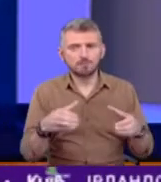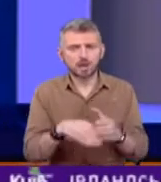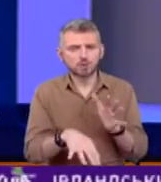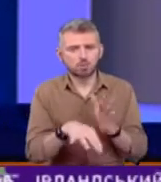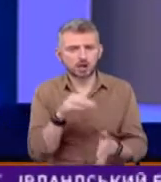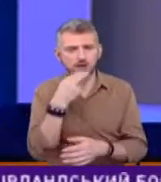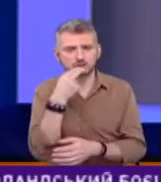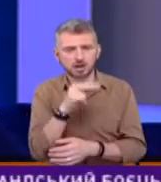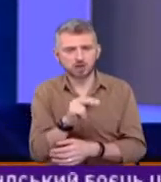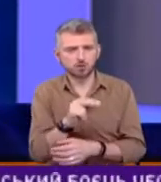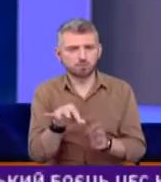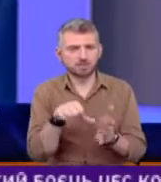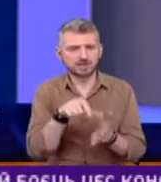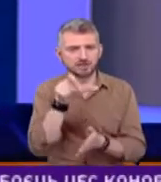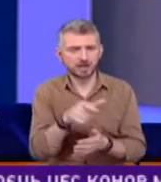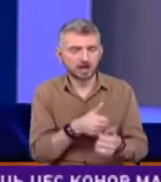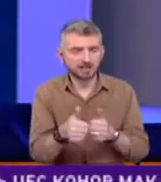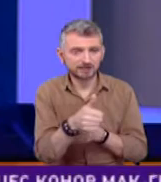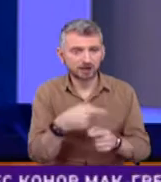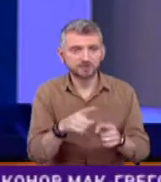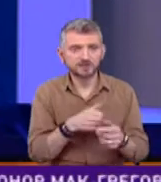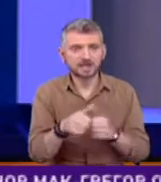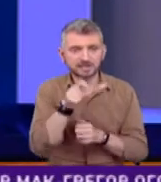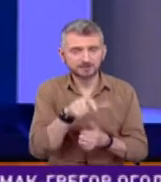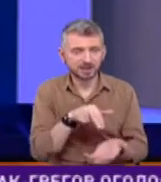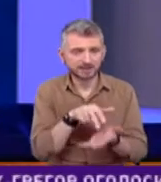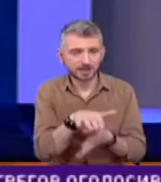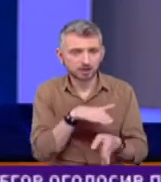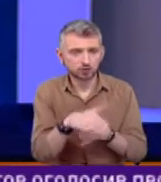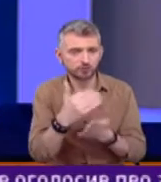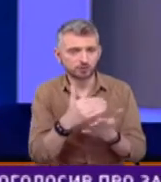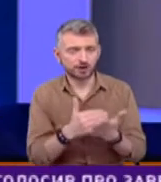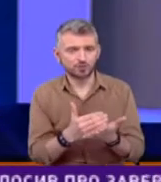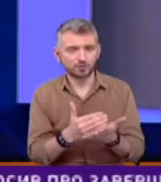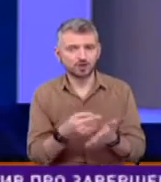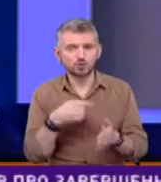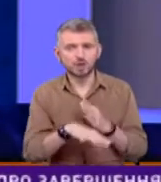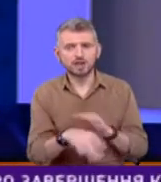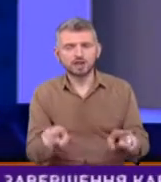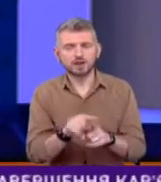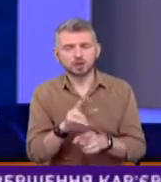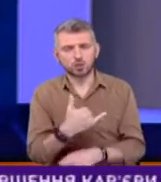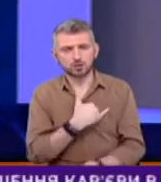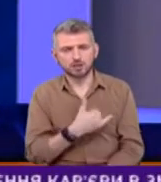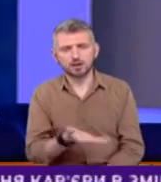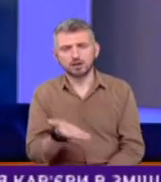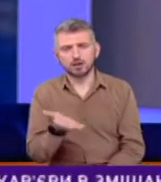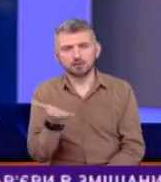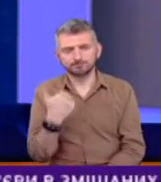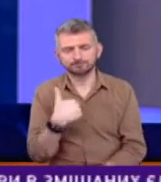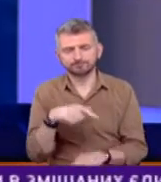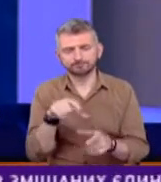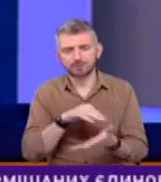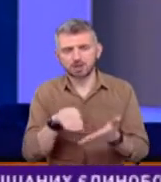обирає кращого представника, лідера, і цей лідер іде і реалізовує програму. Тобто, а не так, як в нас. Дайте, ну, я сяду,